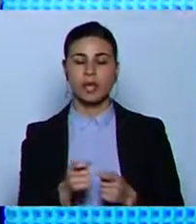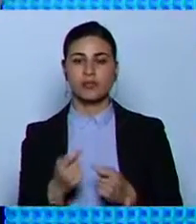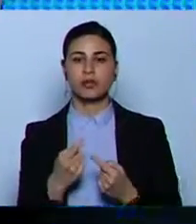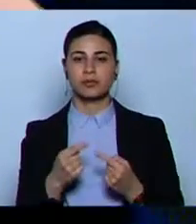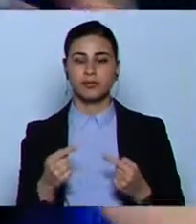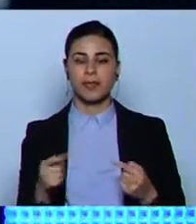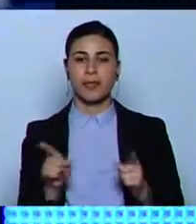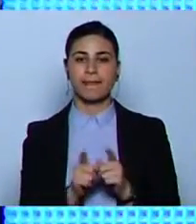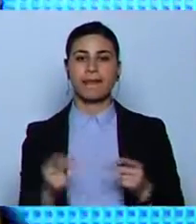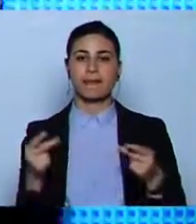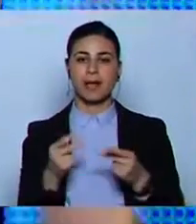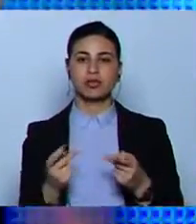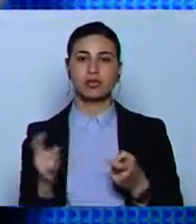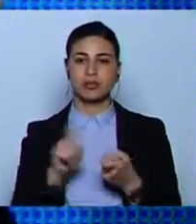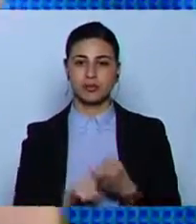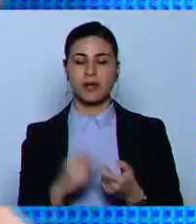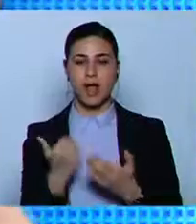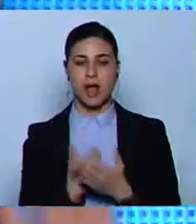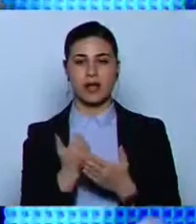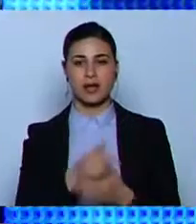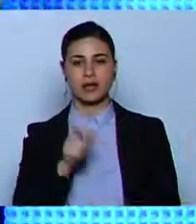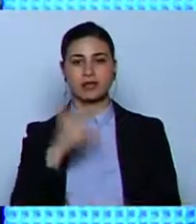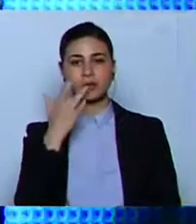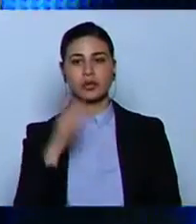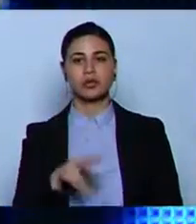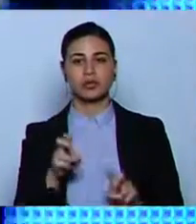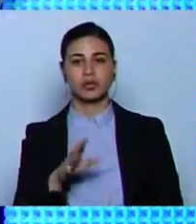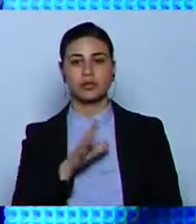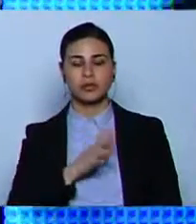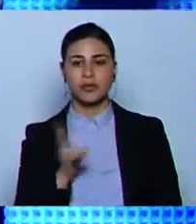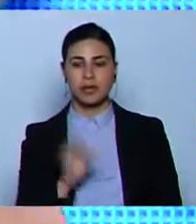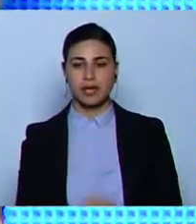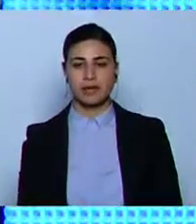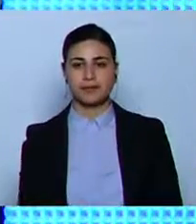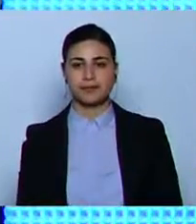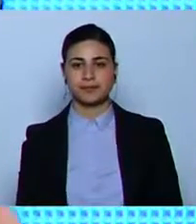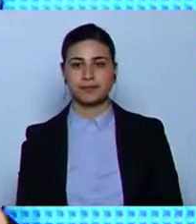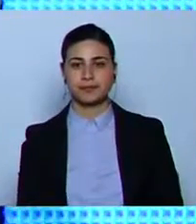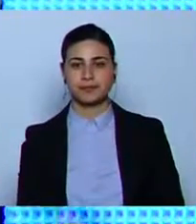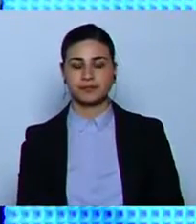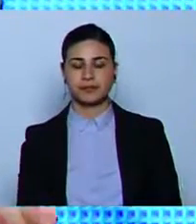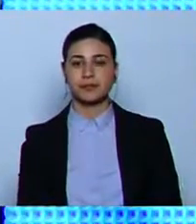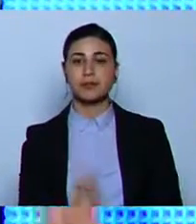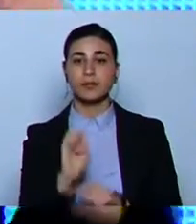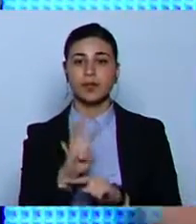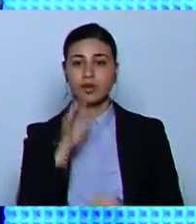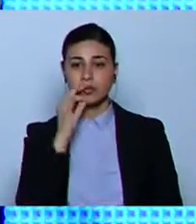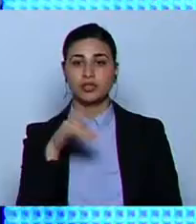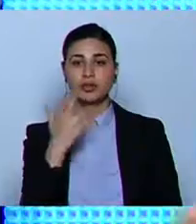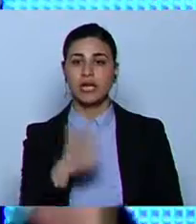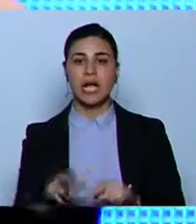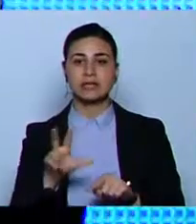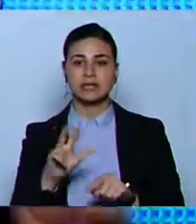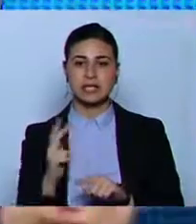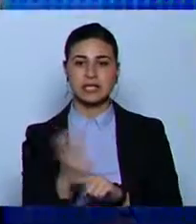ინიციატ პარტნიორობა შეუერთდით, რაღაც ახალი ნება იყო, ახალი პოლიტიკური სახეები იყვნენ, მაგრამ 14-ის შემდეგ აი პირდაპირ გეუბნით